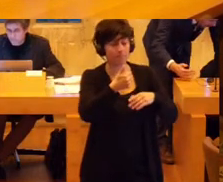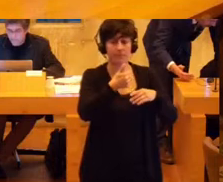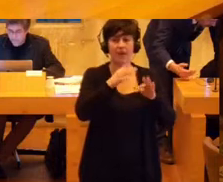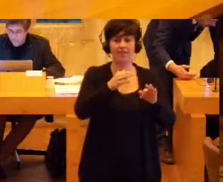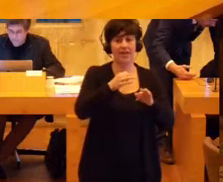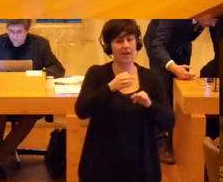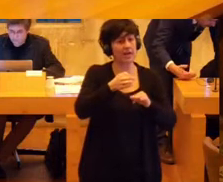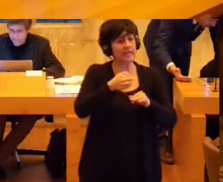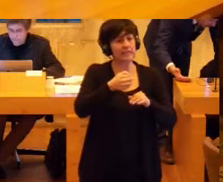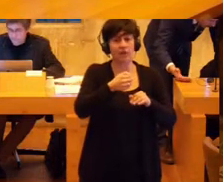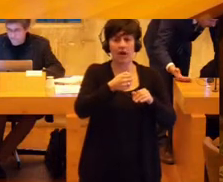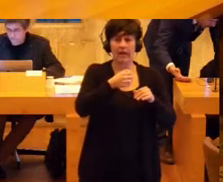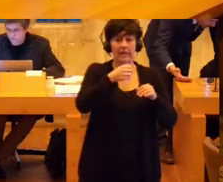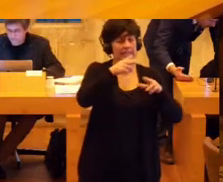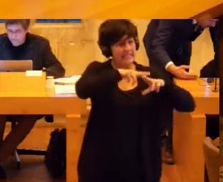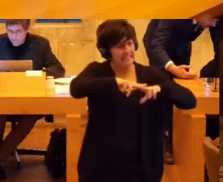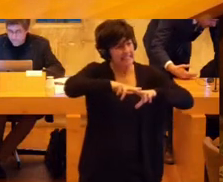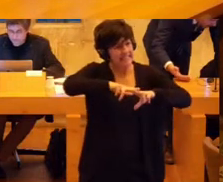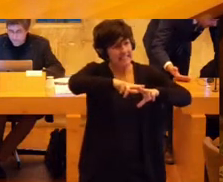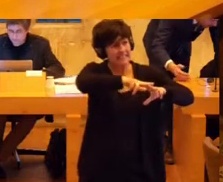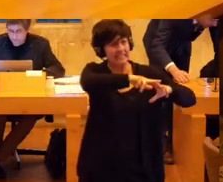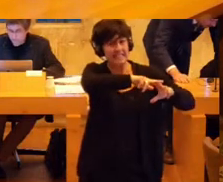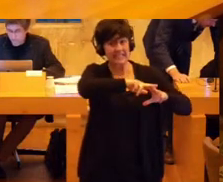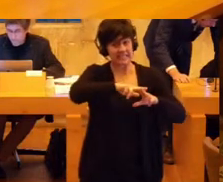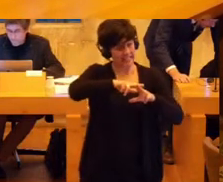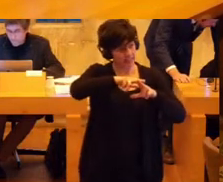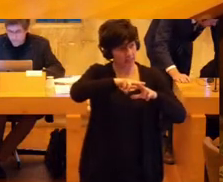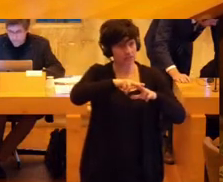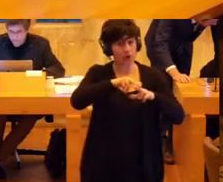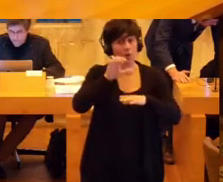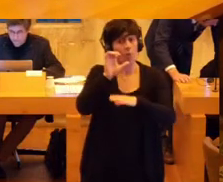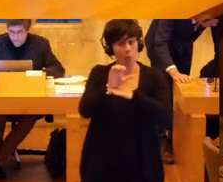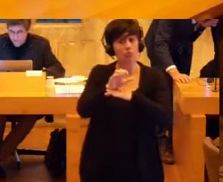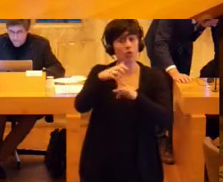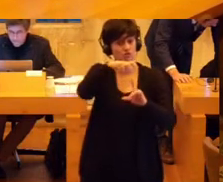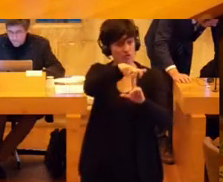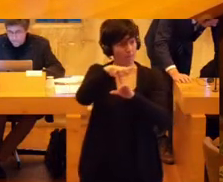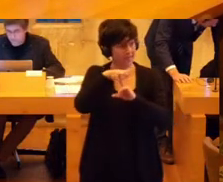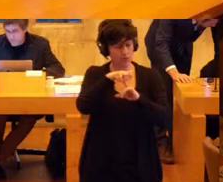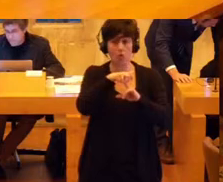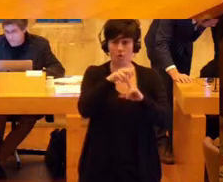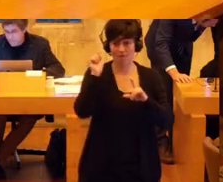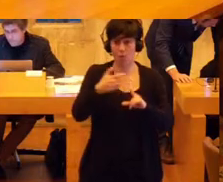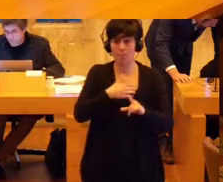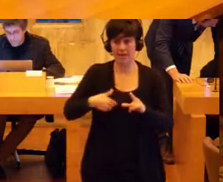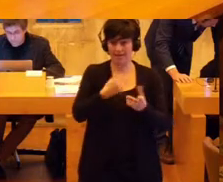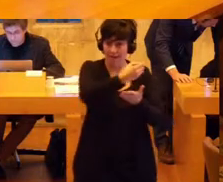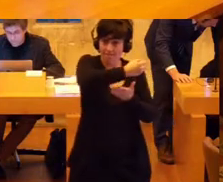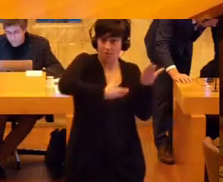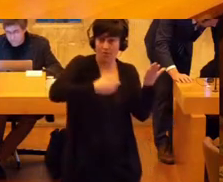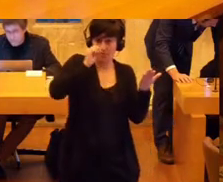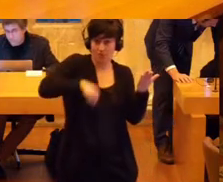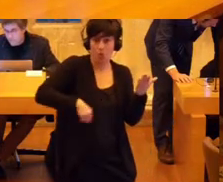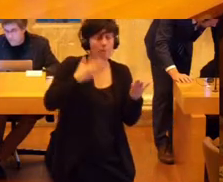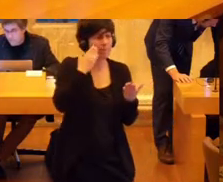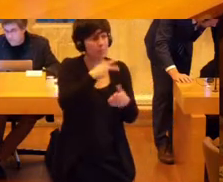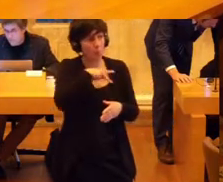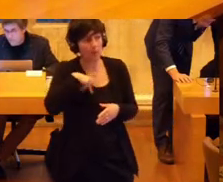traitement d'un logement concerné par la mérule devront le signaler à la commune. et la commune sera